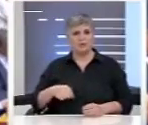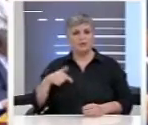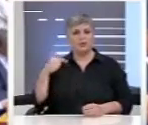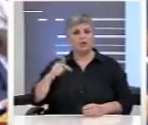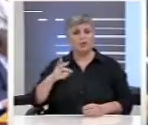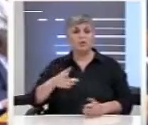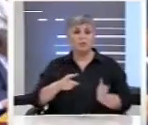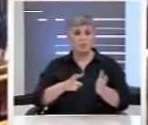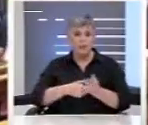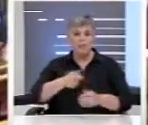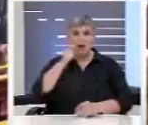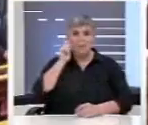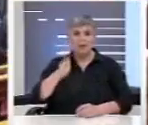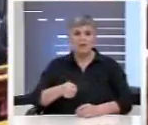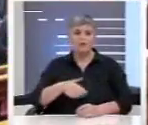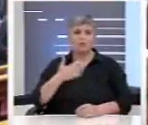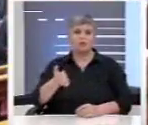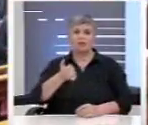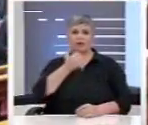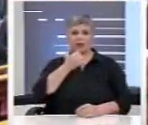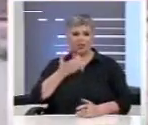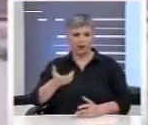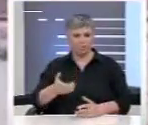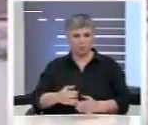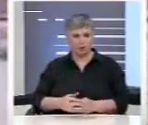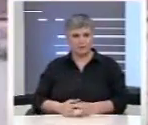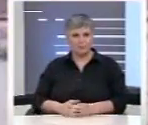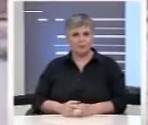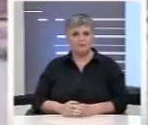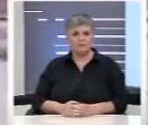παραδεχτείτε. Τι θα γίνει τώρα, κύριε Μητσοτάκη?